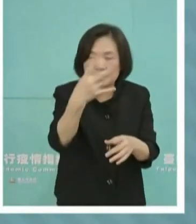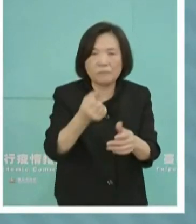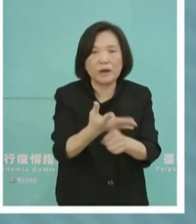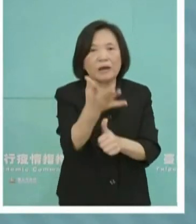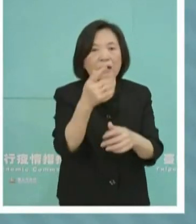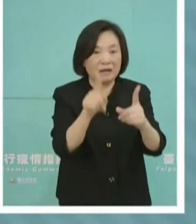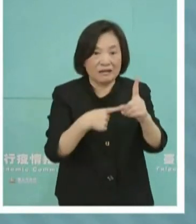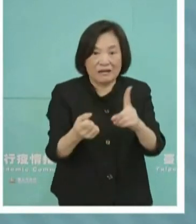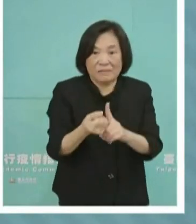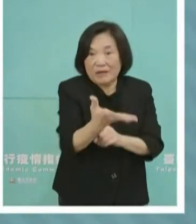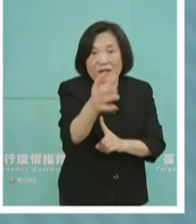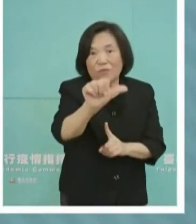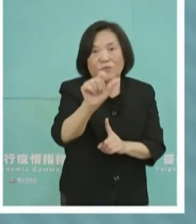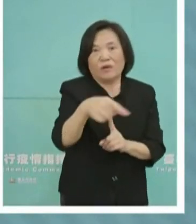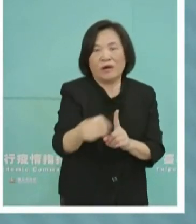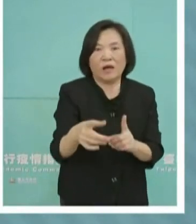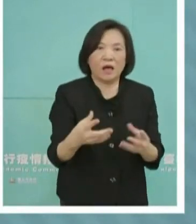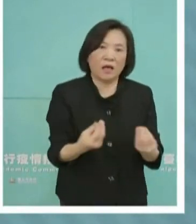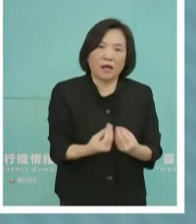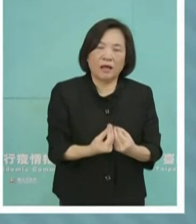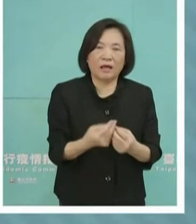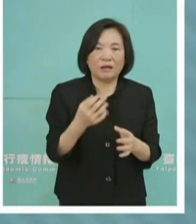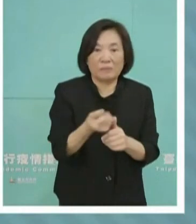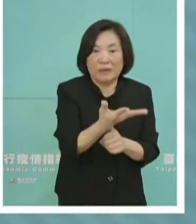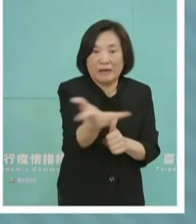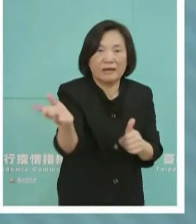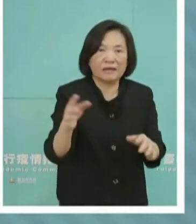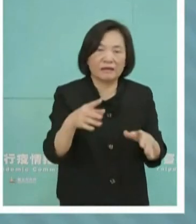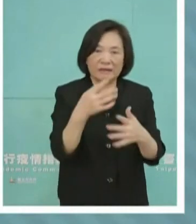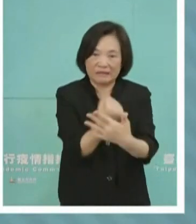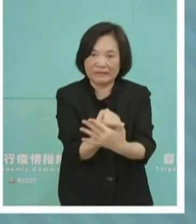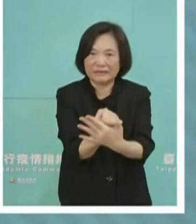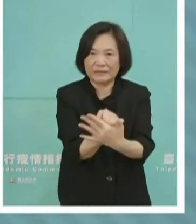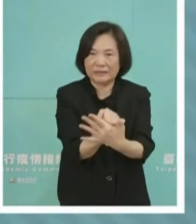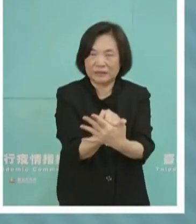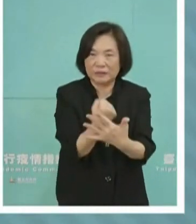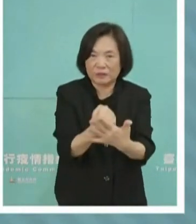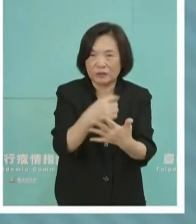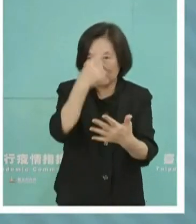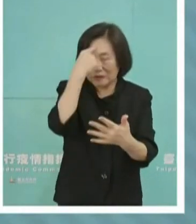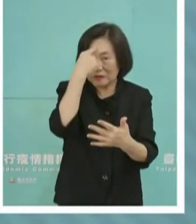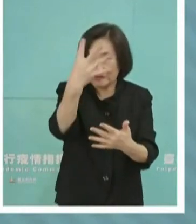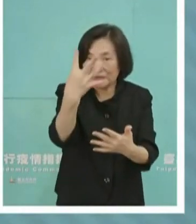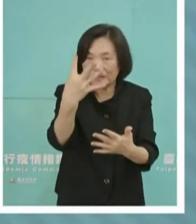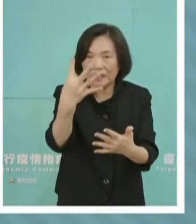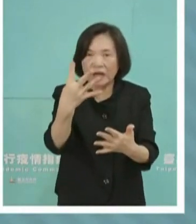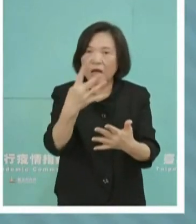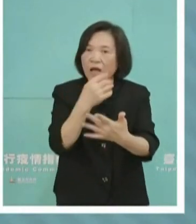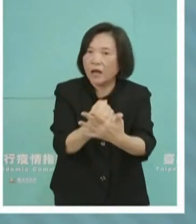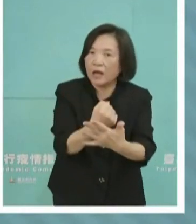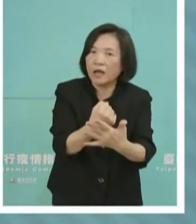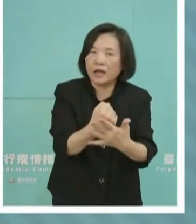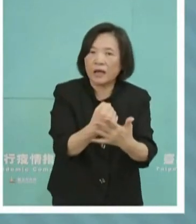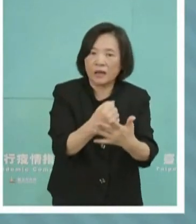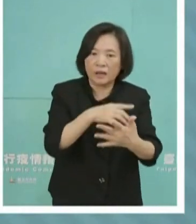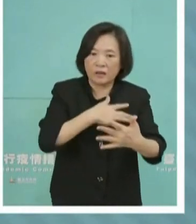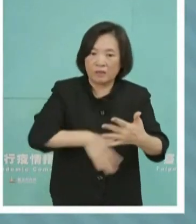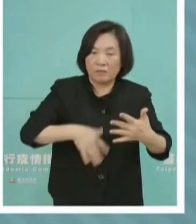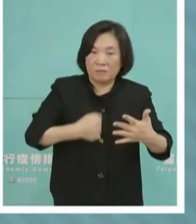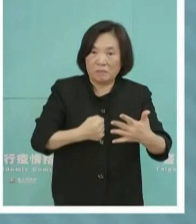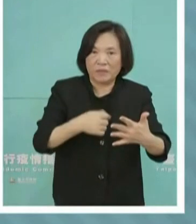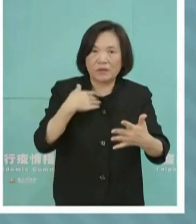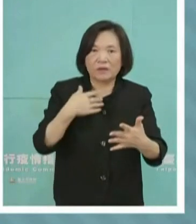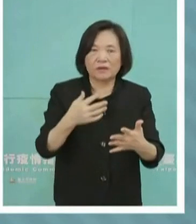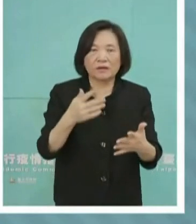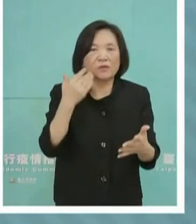以传染五个，哦，那一个潜伏一个潜伏期四天，哦，再乘五二十